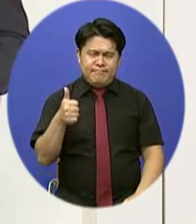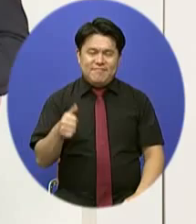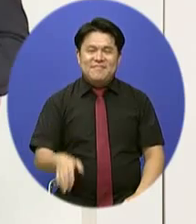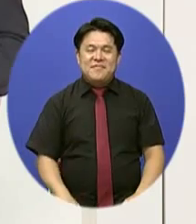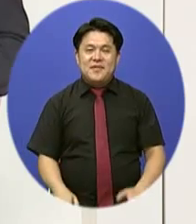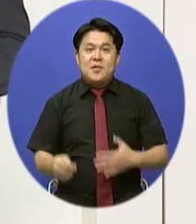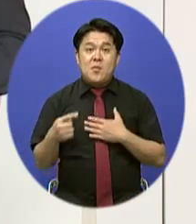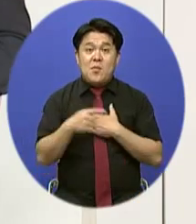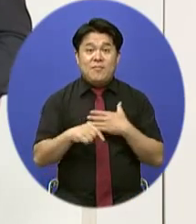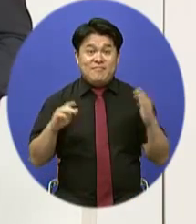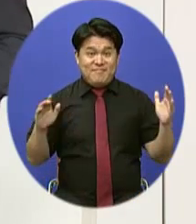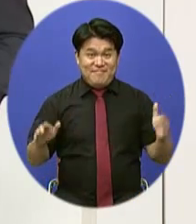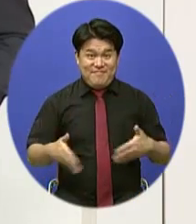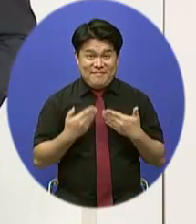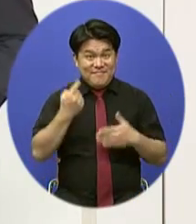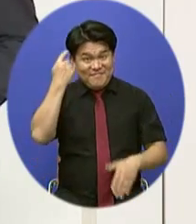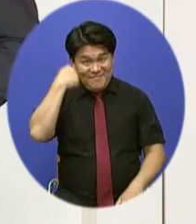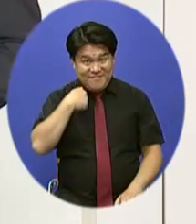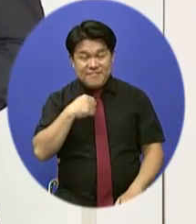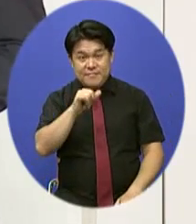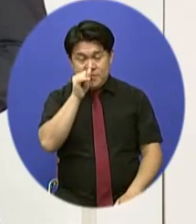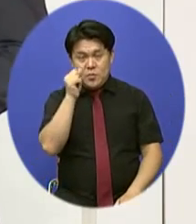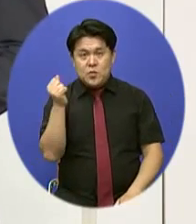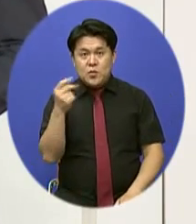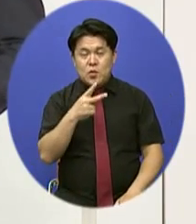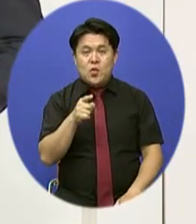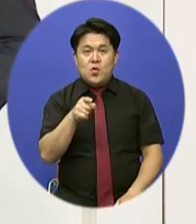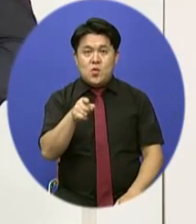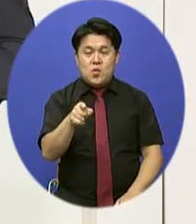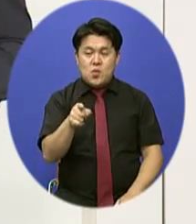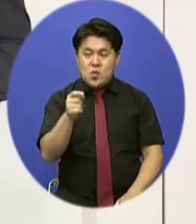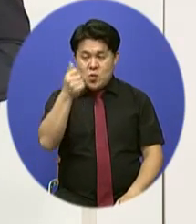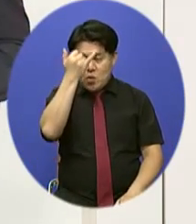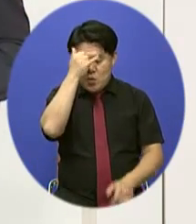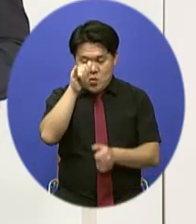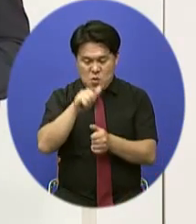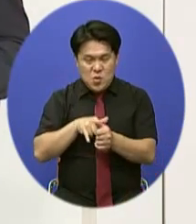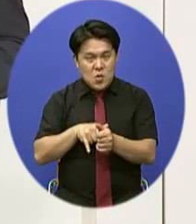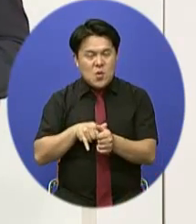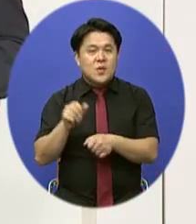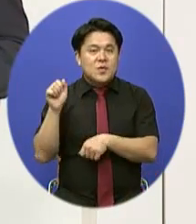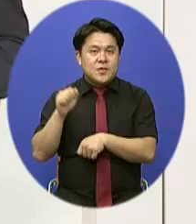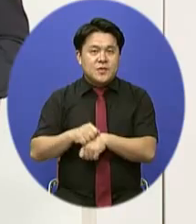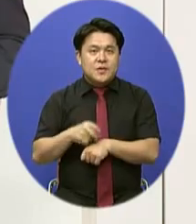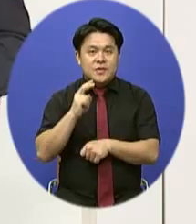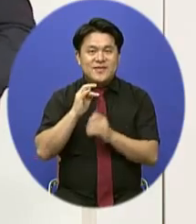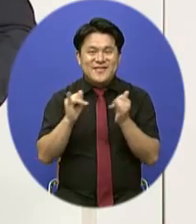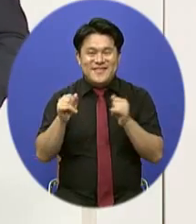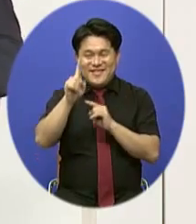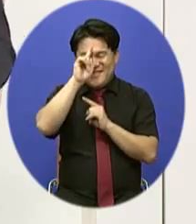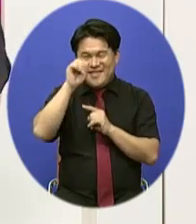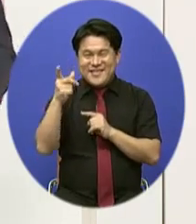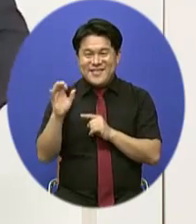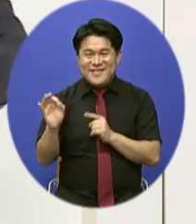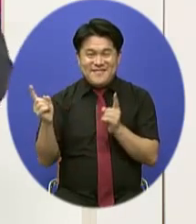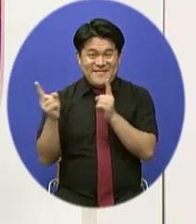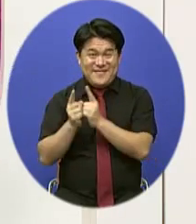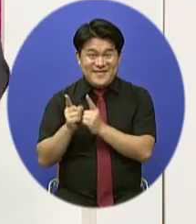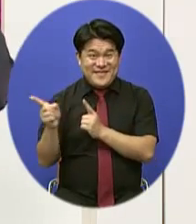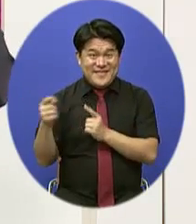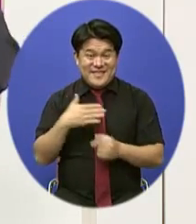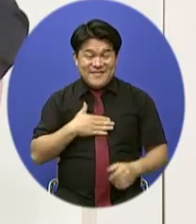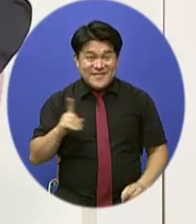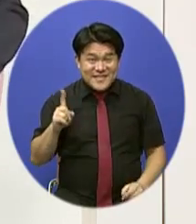몸이 가벼우시죠? 예. 그리고 또 효녀 가수 이효정 씨 보니까 기분이 어떠세요? 반갑습니다. 덜렁이